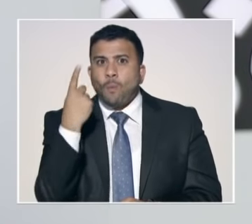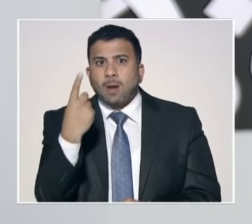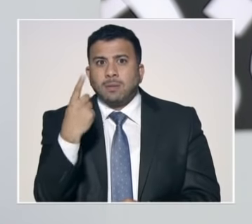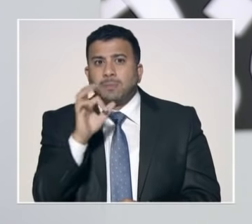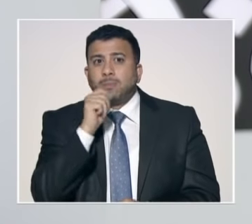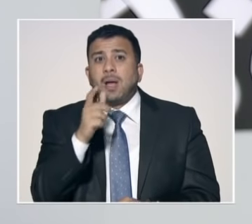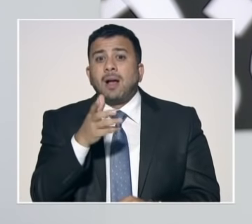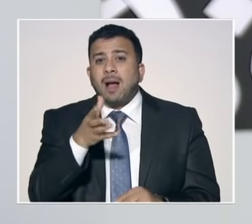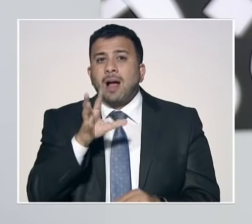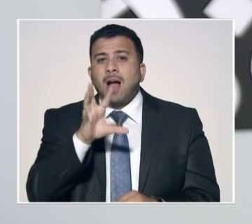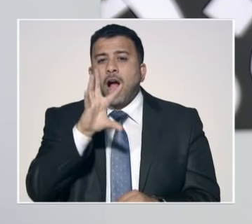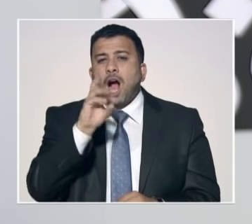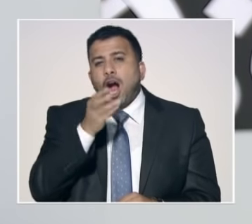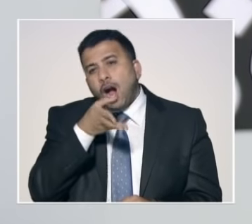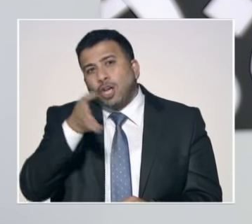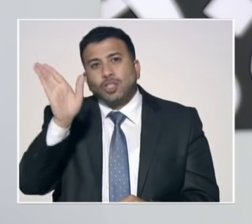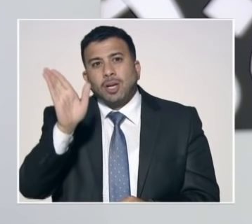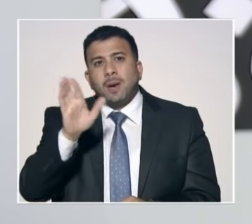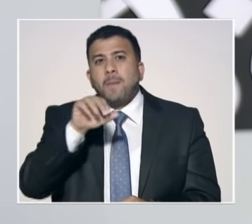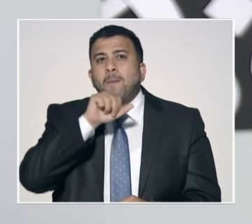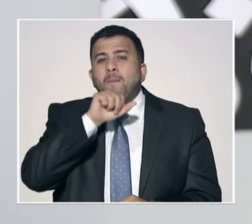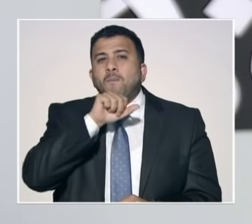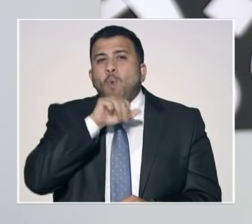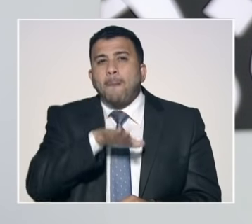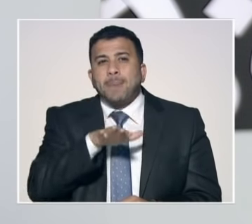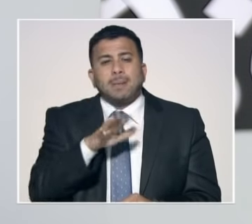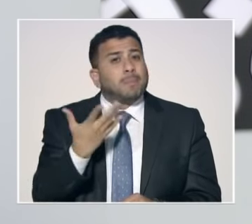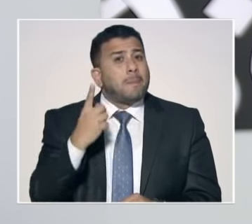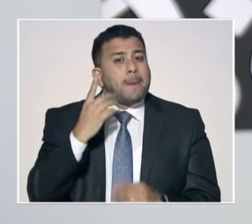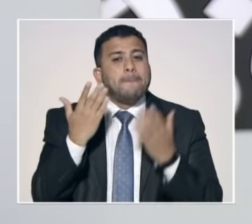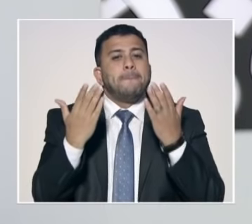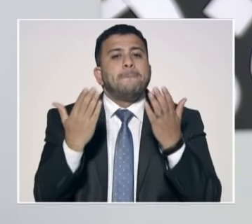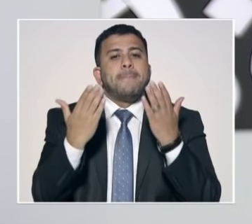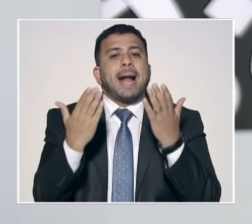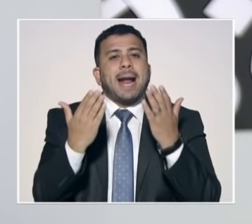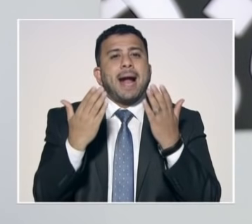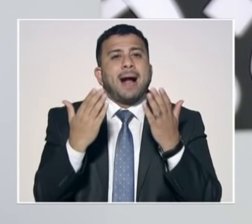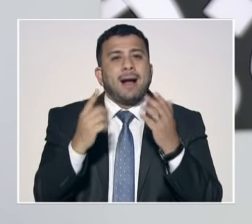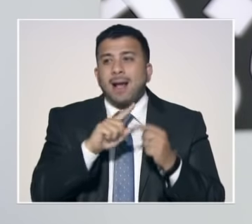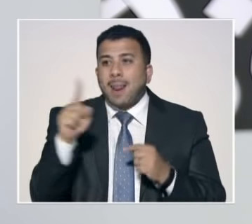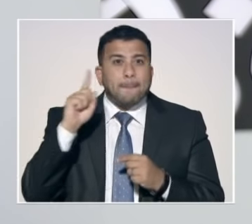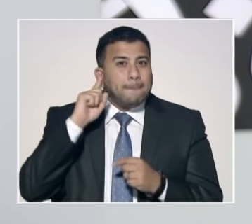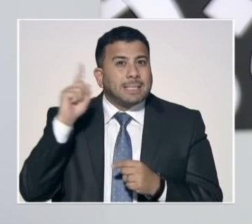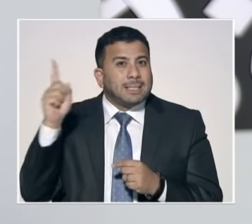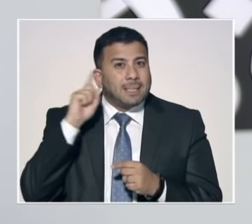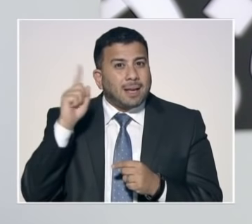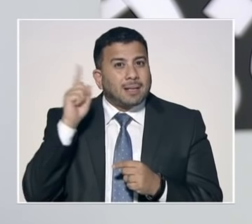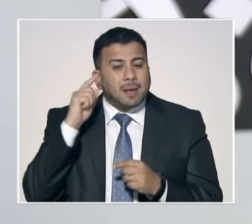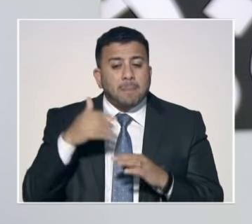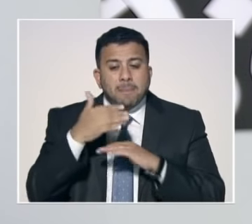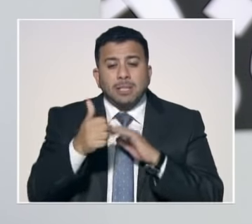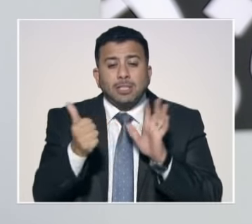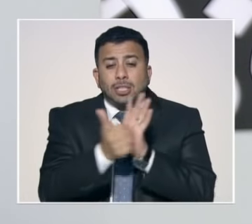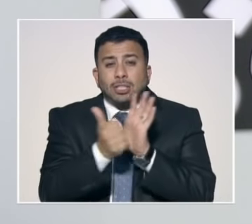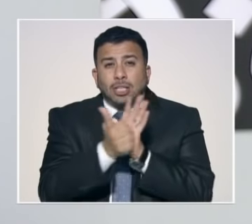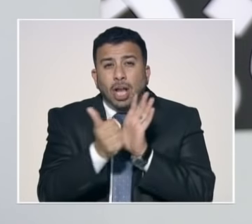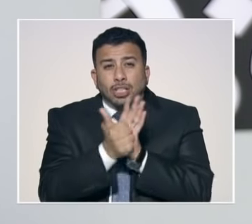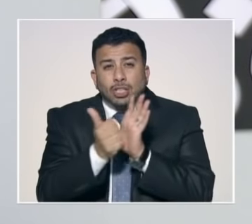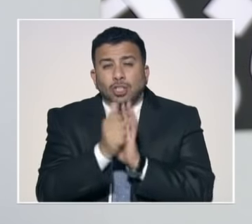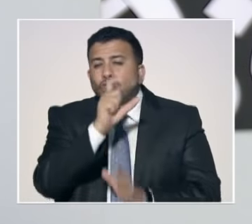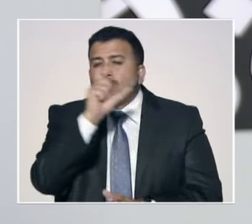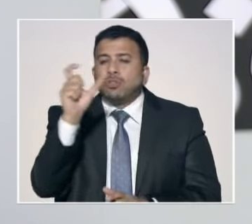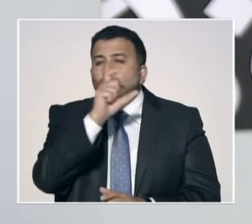هاجر النبي عليه الصلاة والسلام من مكة إلى المدينة بعد 16 شهرا كان النبي عليه الصلاة